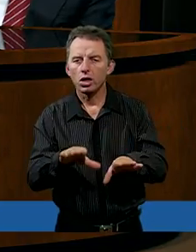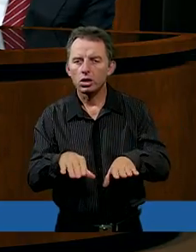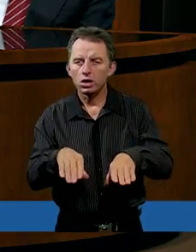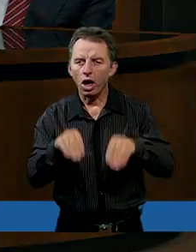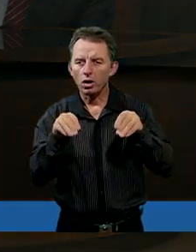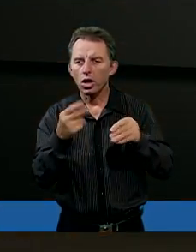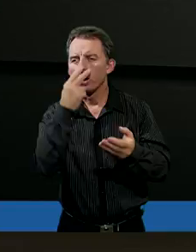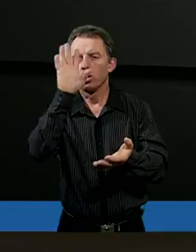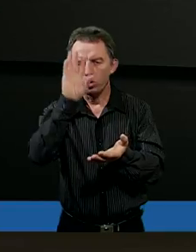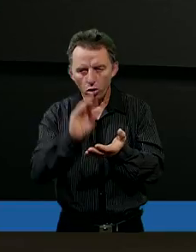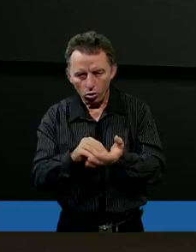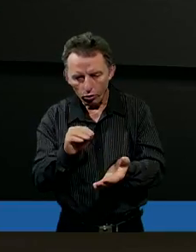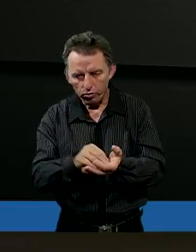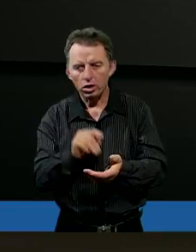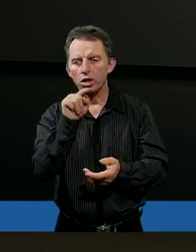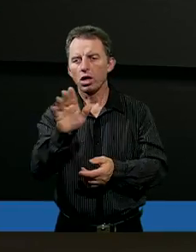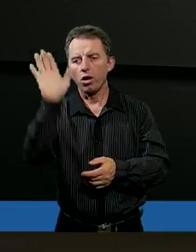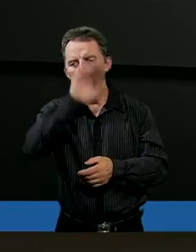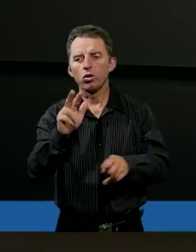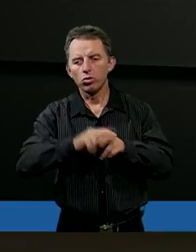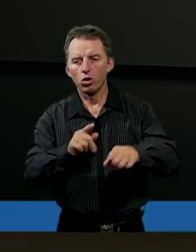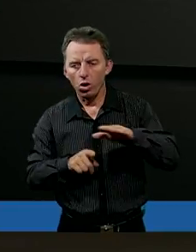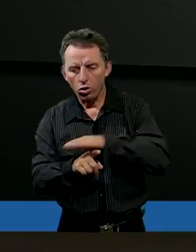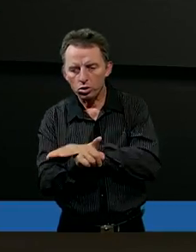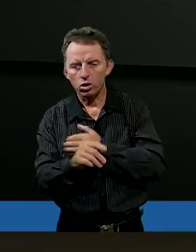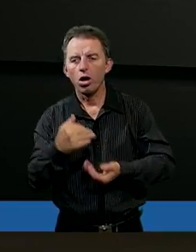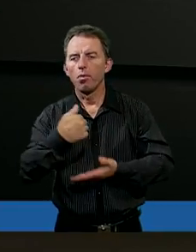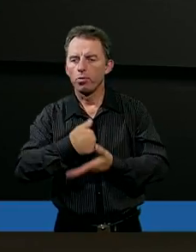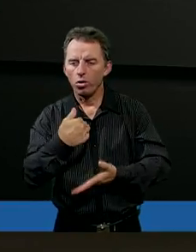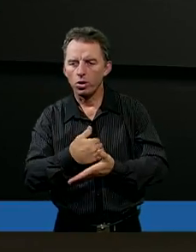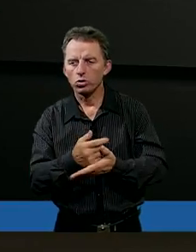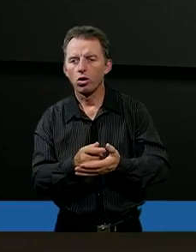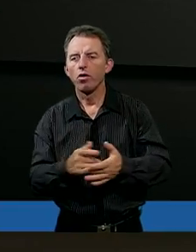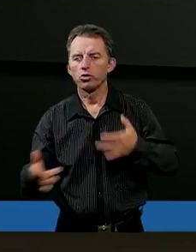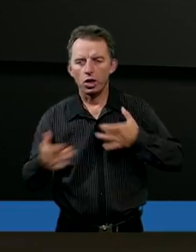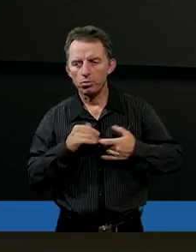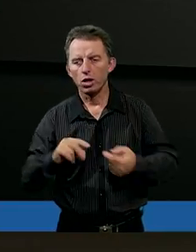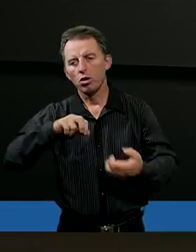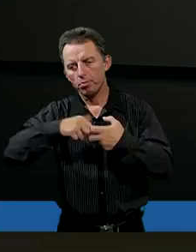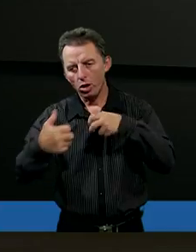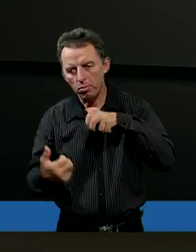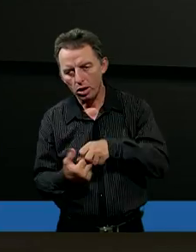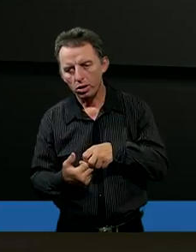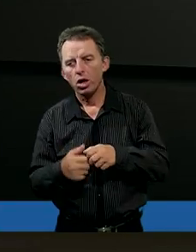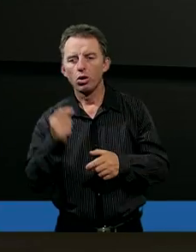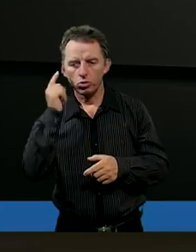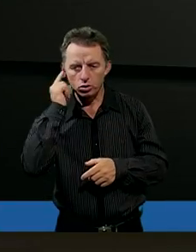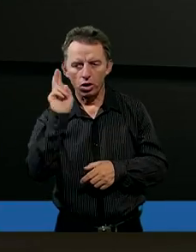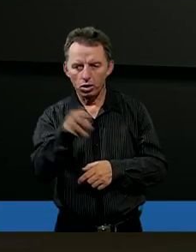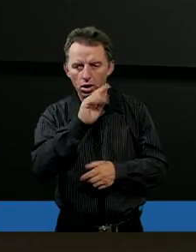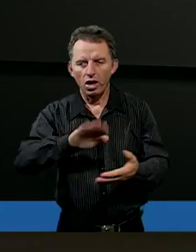zacząć doświadczać właśnie takiego Boga, który jest ucieczką i pomocą w cierpieniu, w problemie. Słyszałem